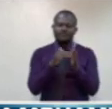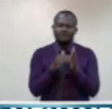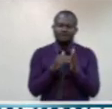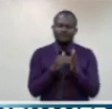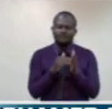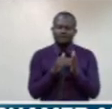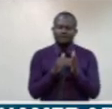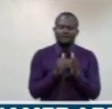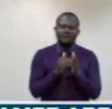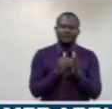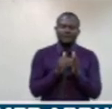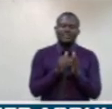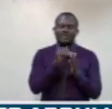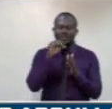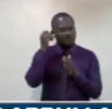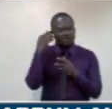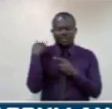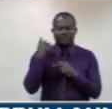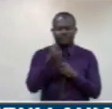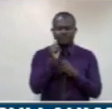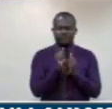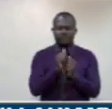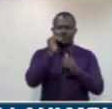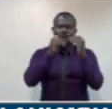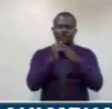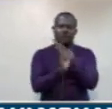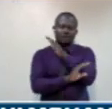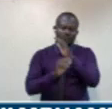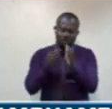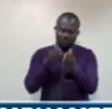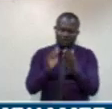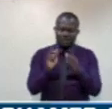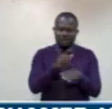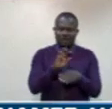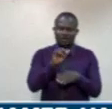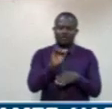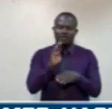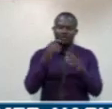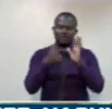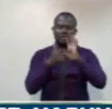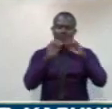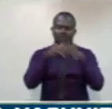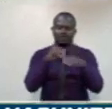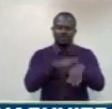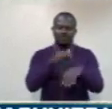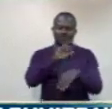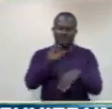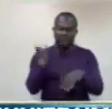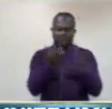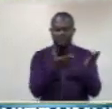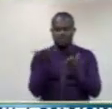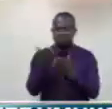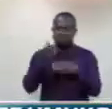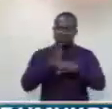nubwo yumva yuko bimureba urwego rw'igihugu rw'ubugenzacyaha RIB rugaragaza ko muri iki gihe cy'icyumweru rwakiri